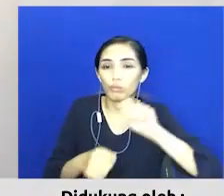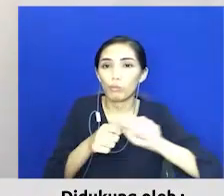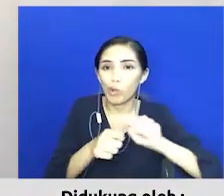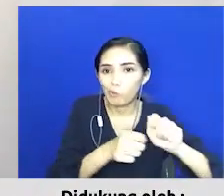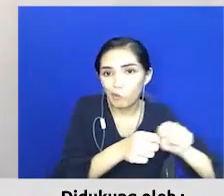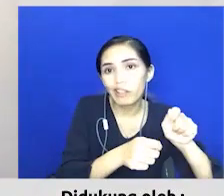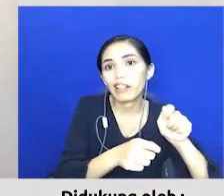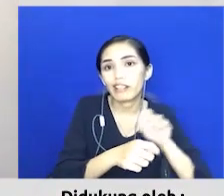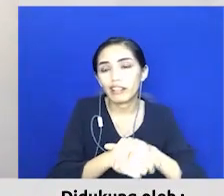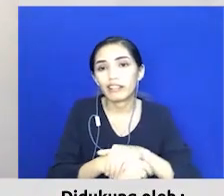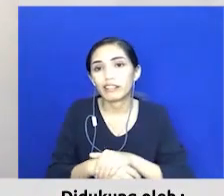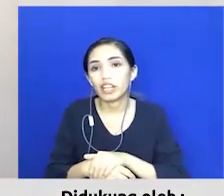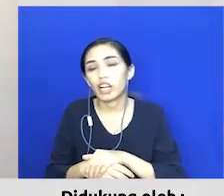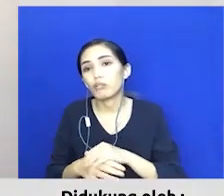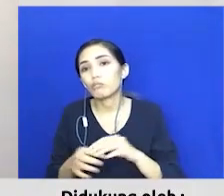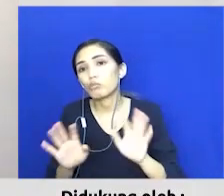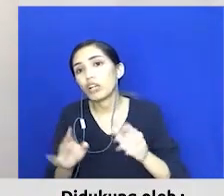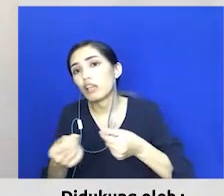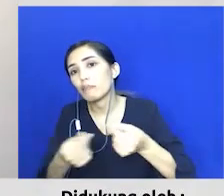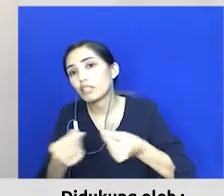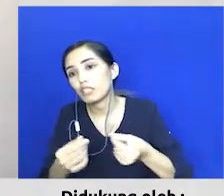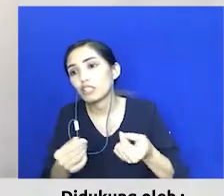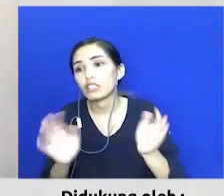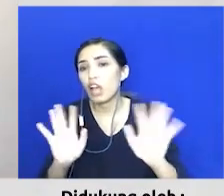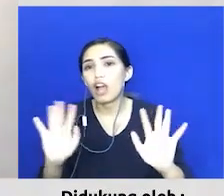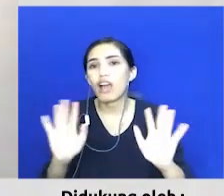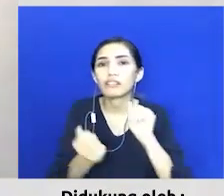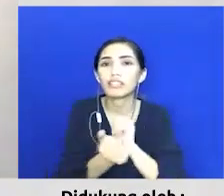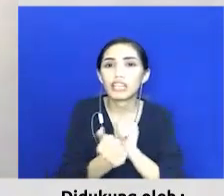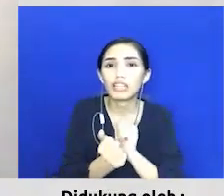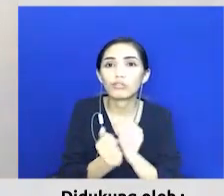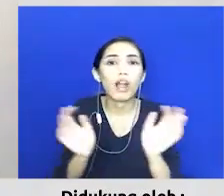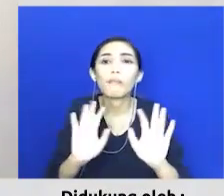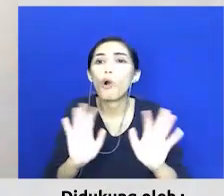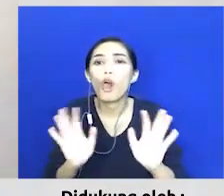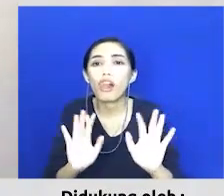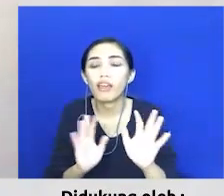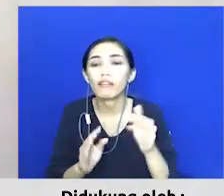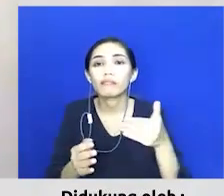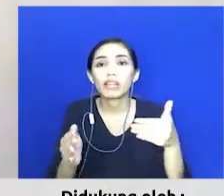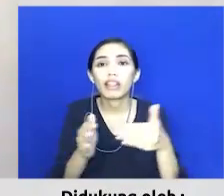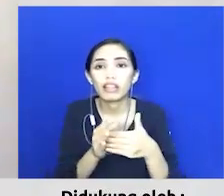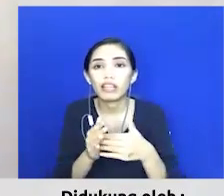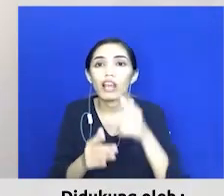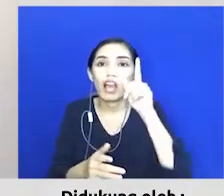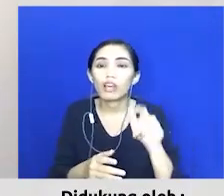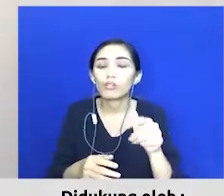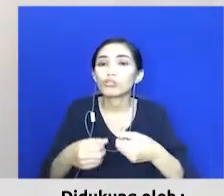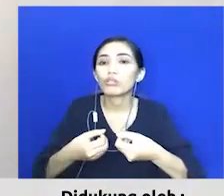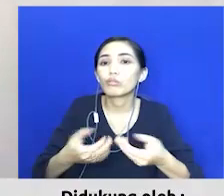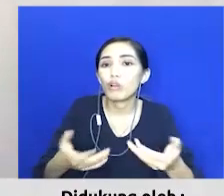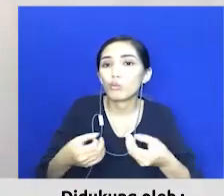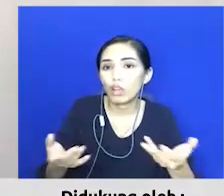enggak ngomongin dalam konteks bisnis tapi bahwa pekerjaan kita ini jangan-jangan memang nggak boleh berhenti gitu, tetap ya. Harus ada yang dilakukan, itu yang aku